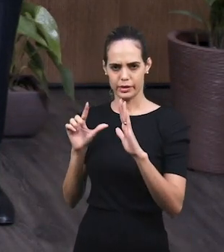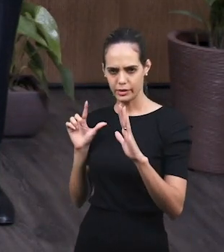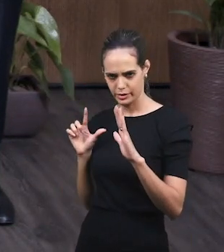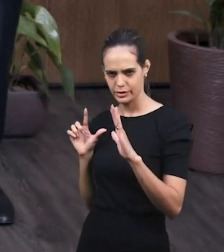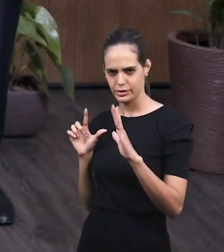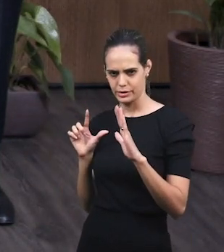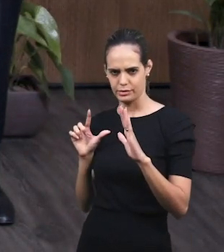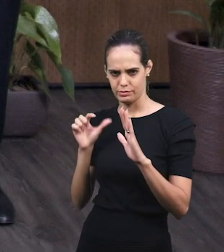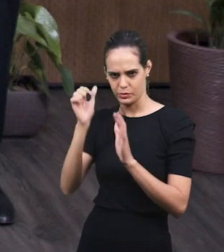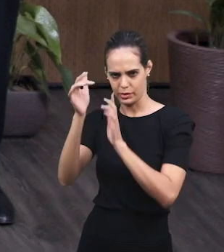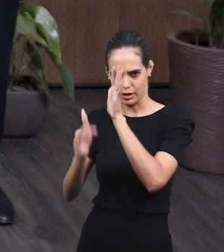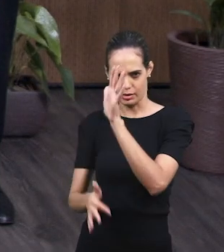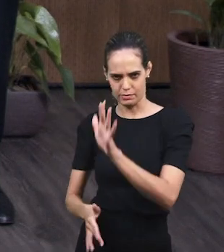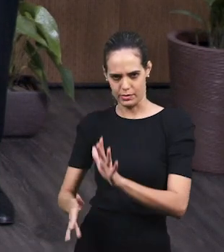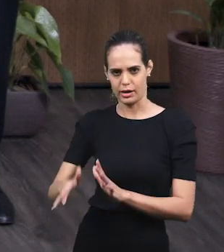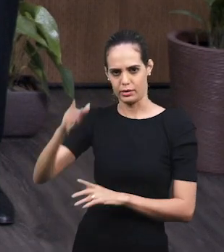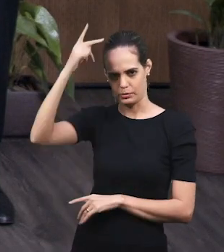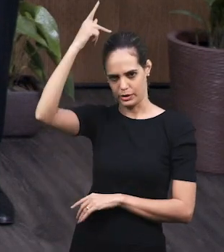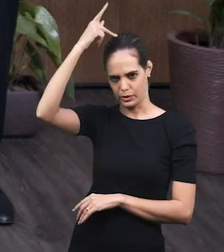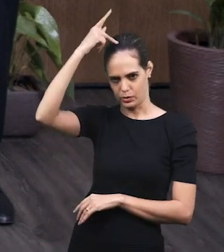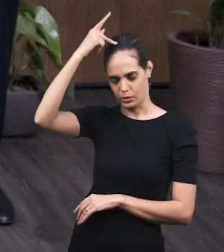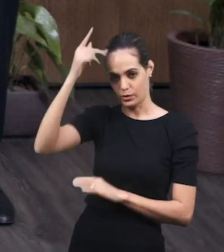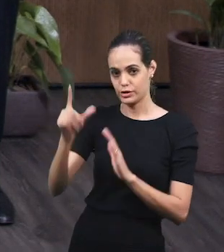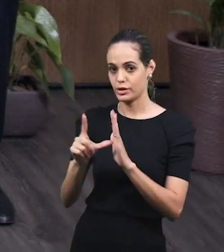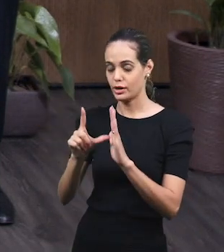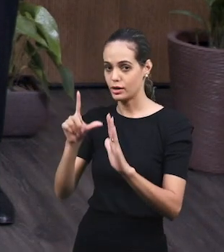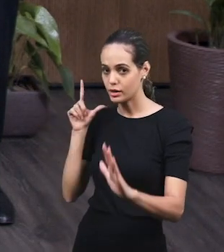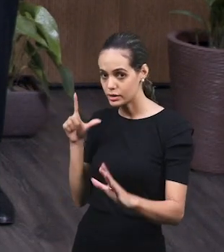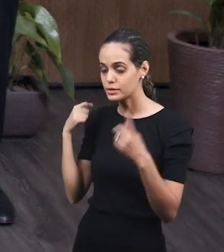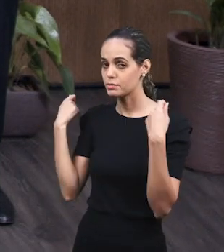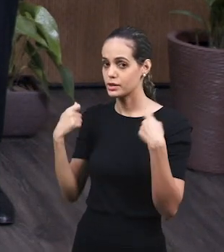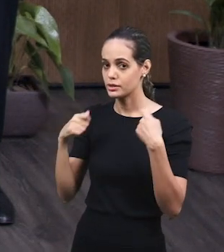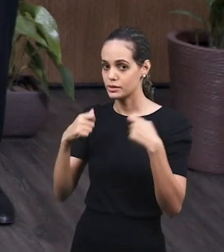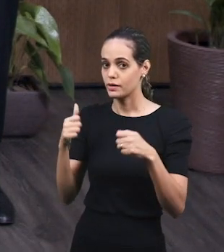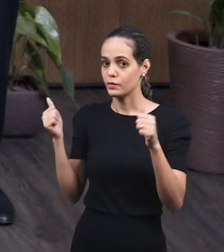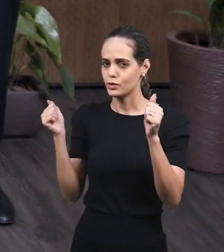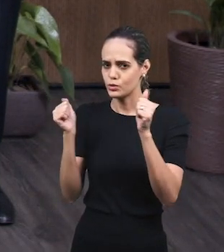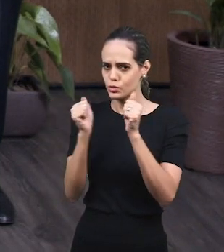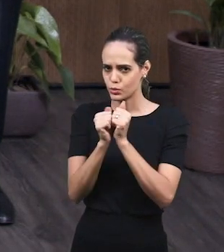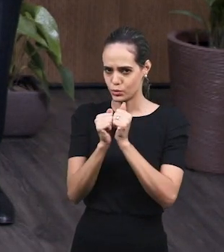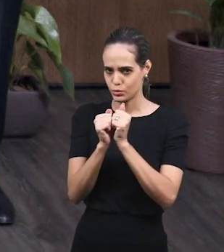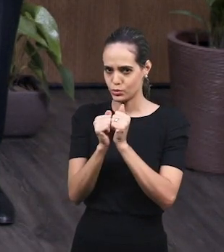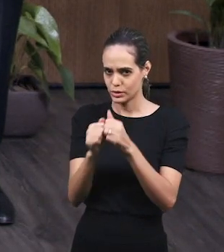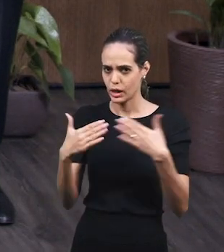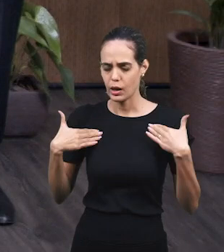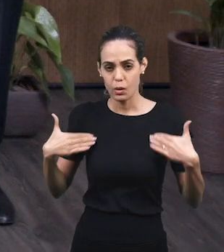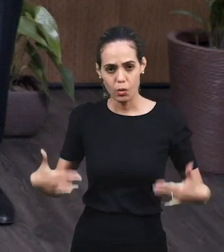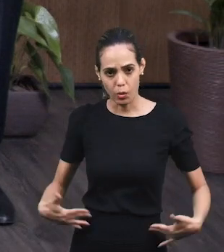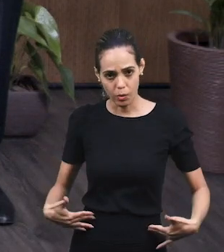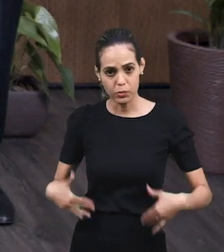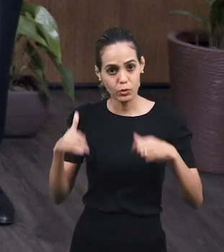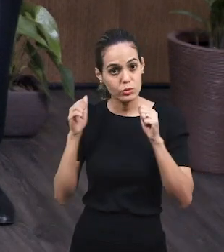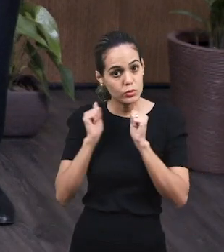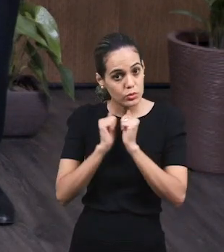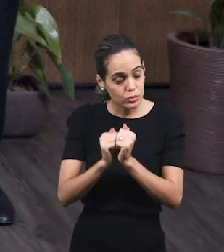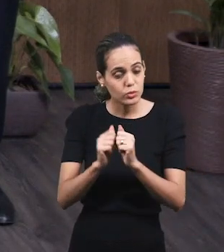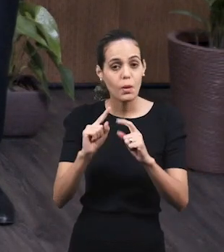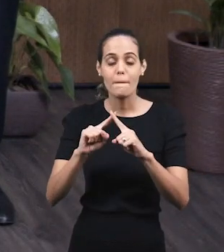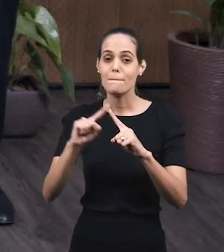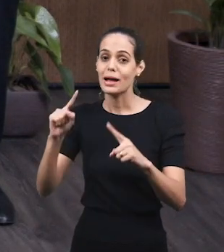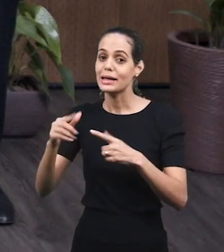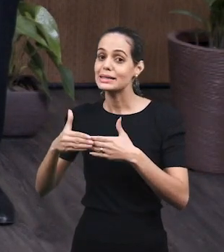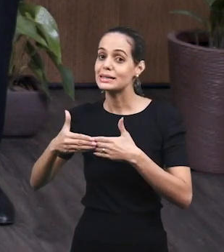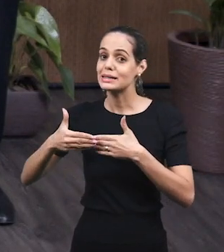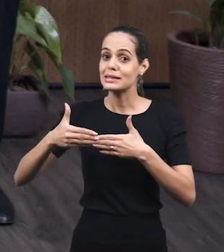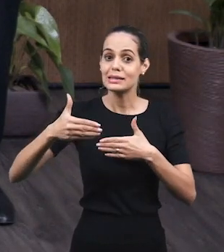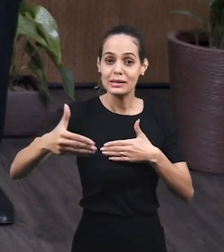liaison, c'est-à-dire la communion entre eux, exigeait qu'ils soient ensemble